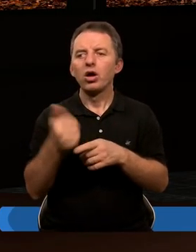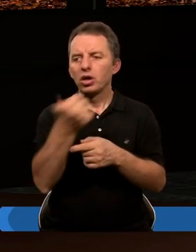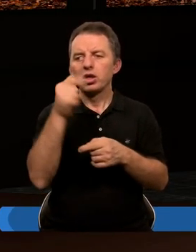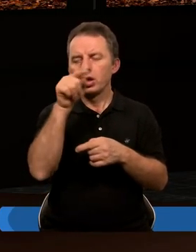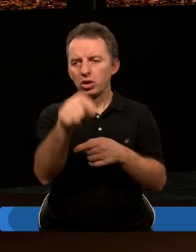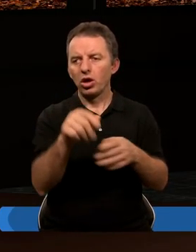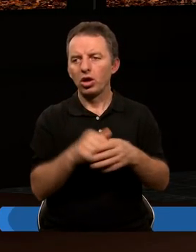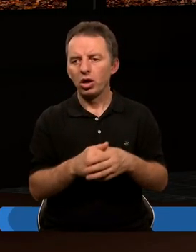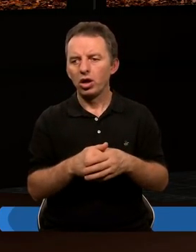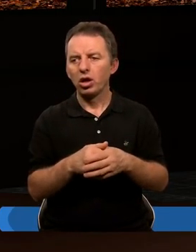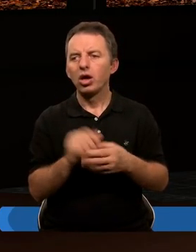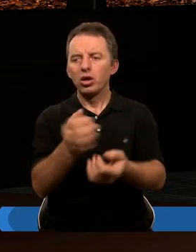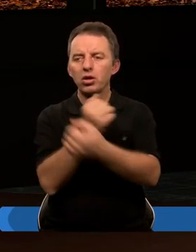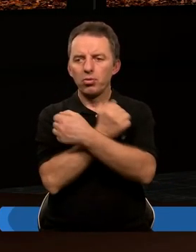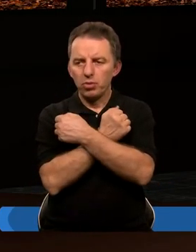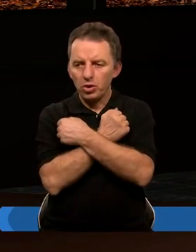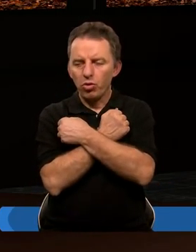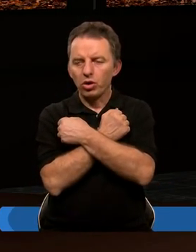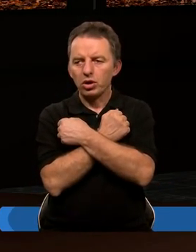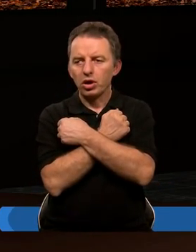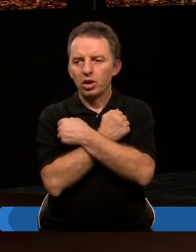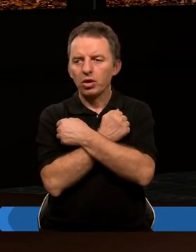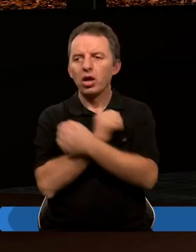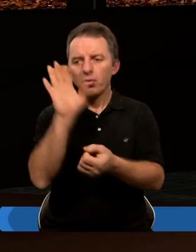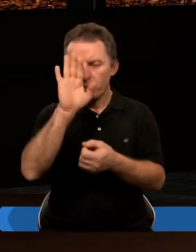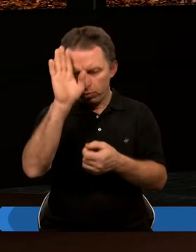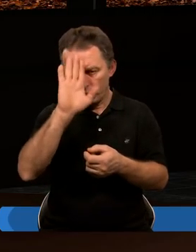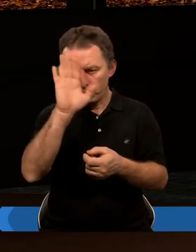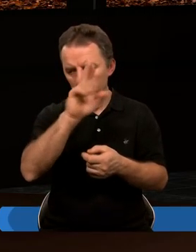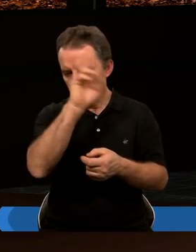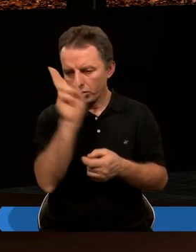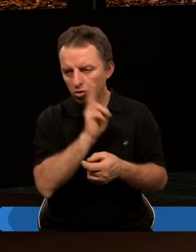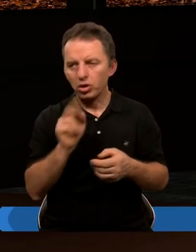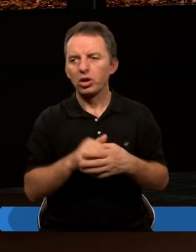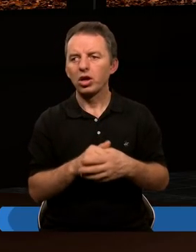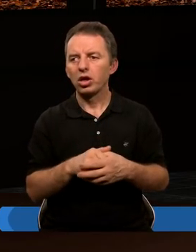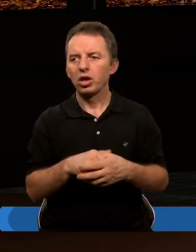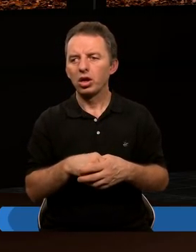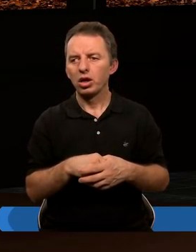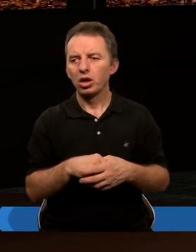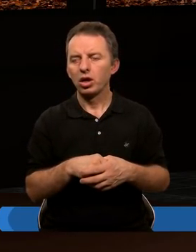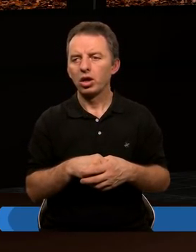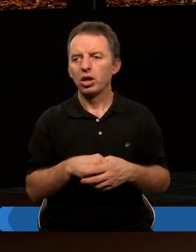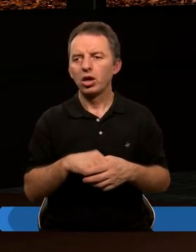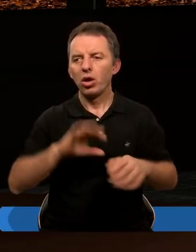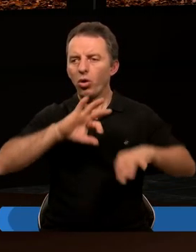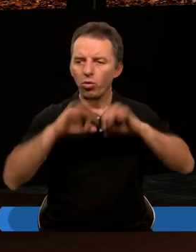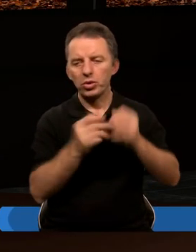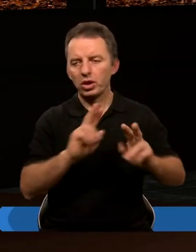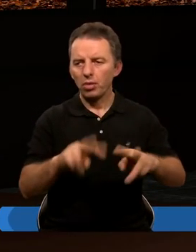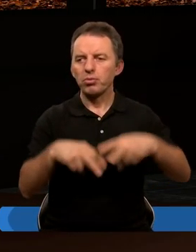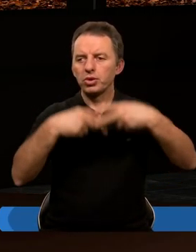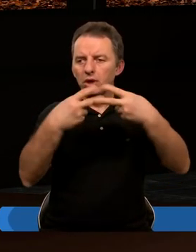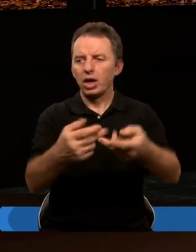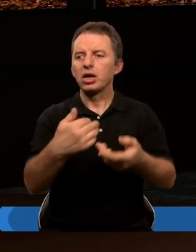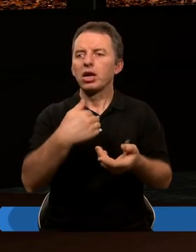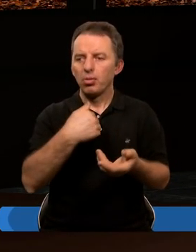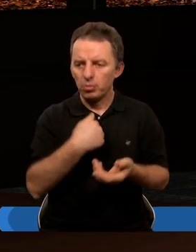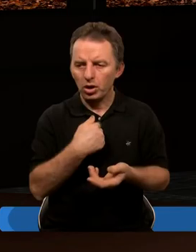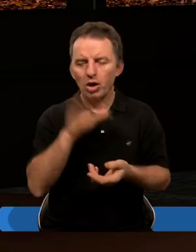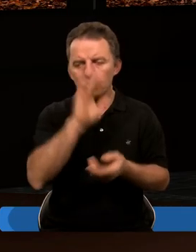nie to, gdyby nie miłość tych nowych rodziców i ta umiejętność przekazania mi